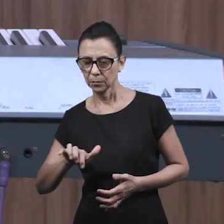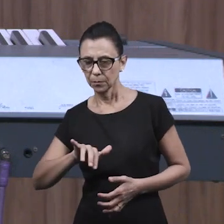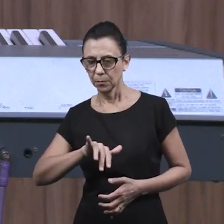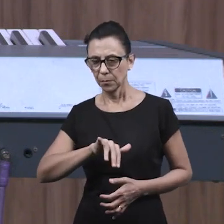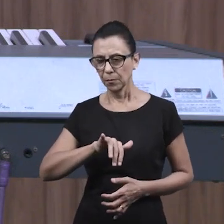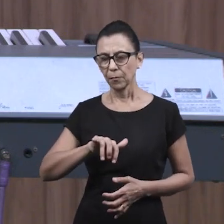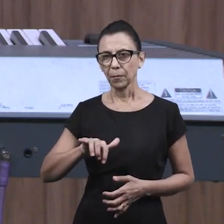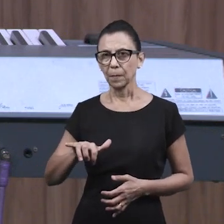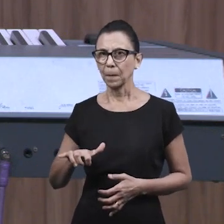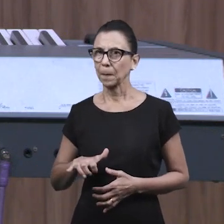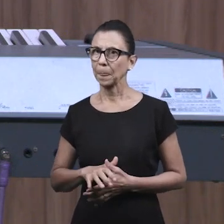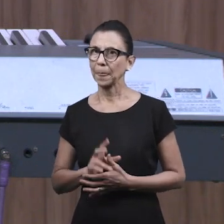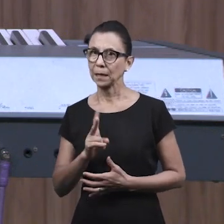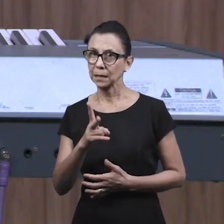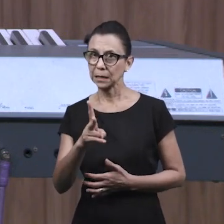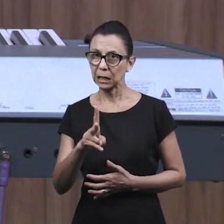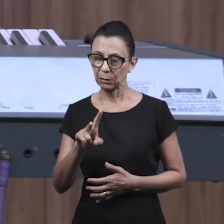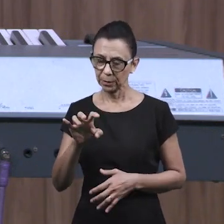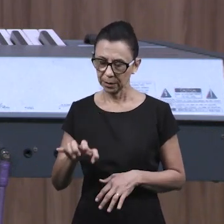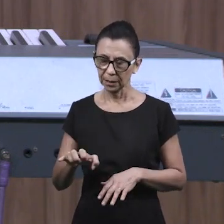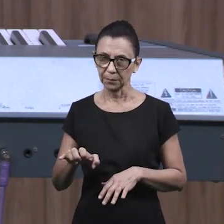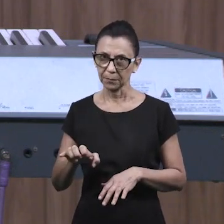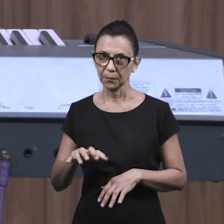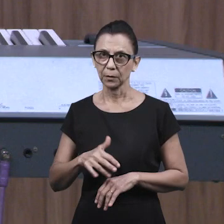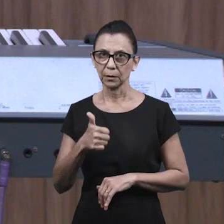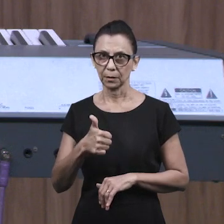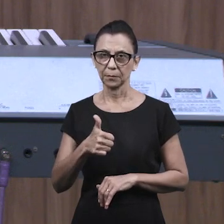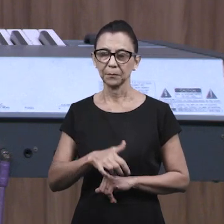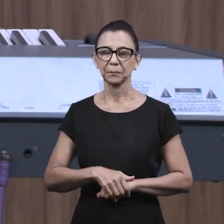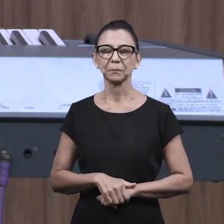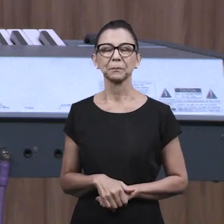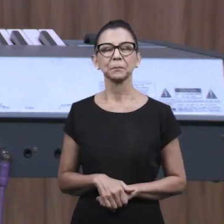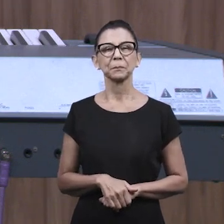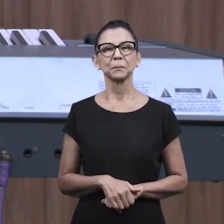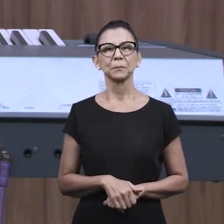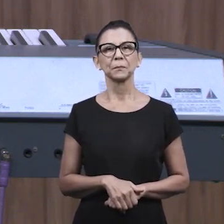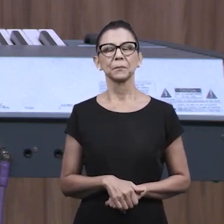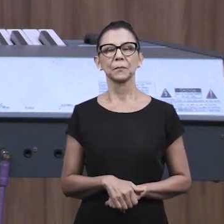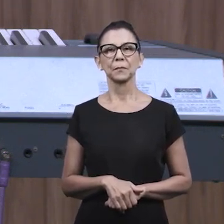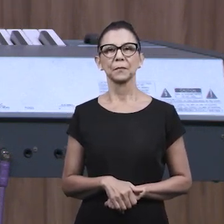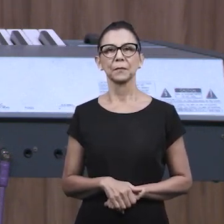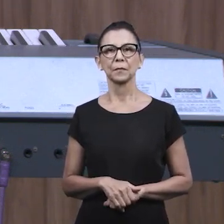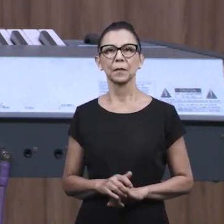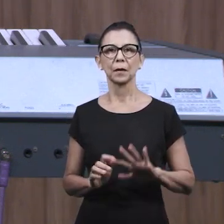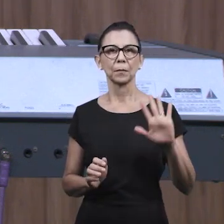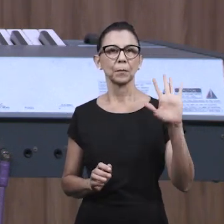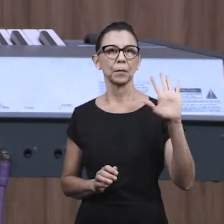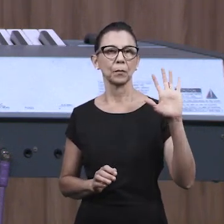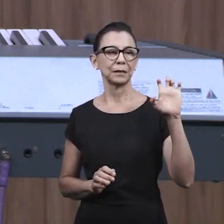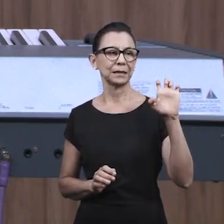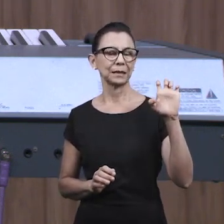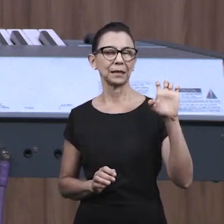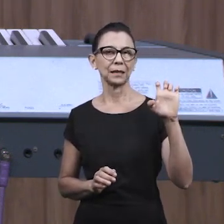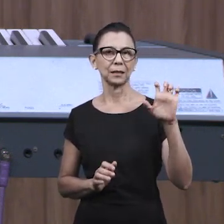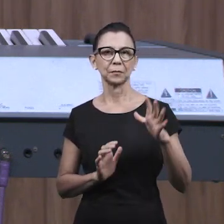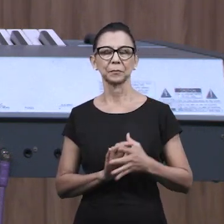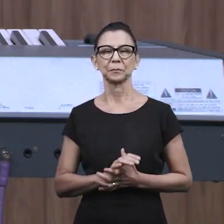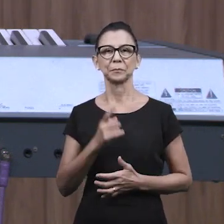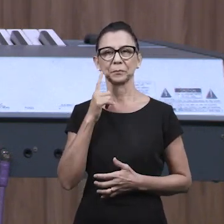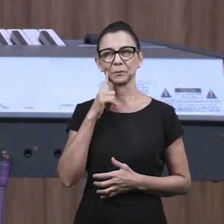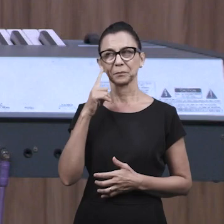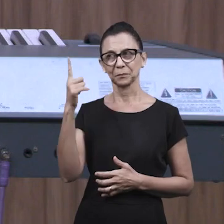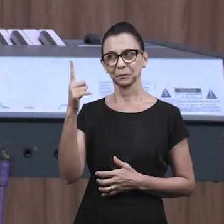doigt sont toujours en contact avec la touche du clavier. Faisons maintenant la main gauche, la doigt 5 au dos. Vamos